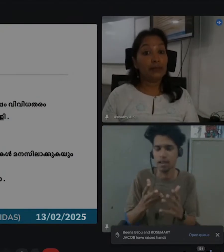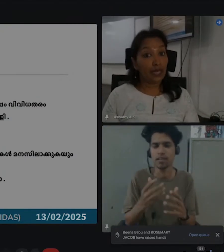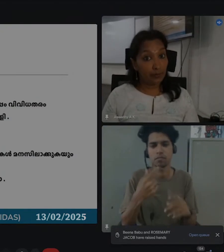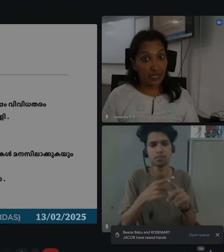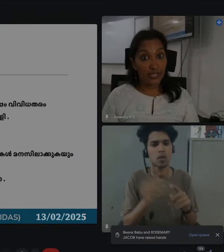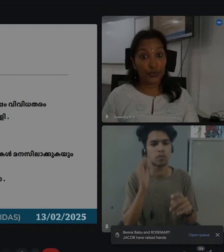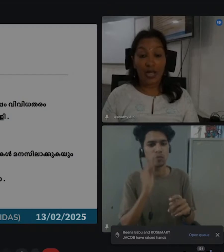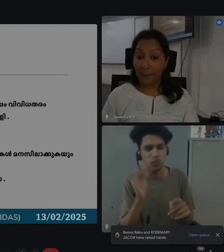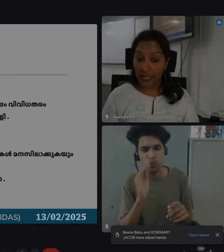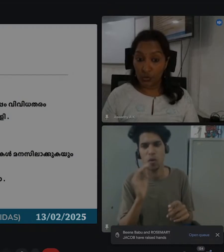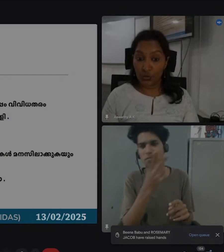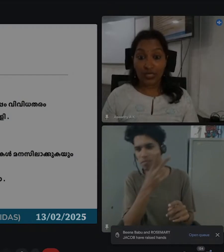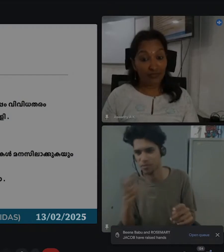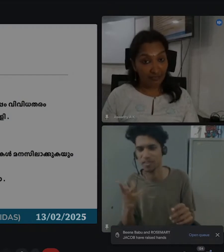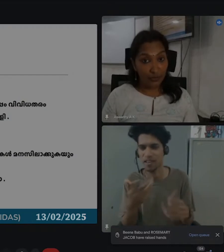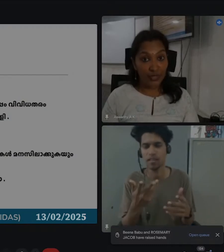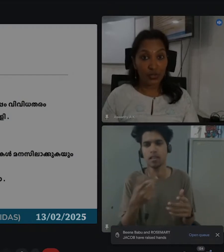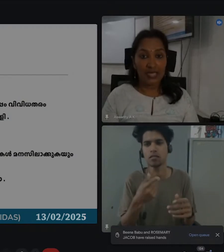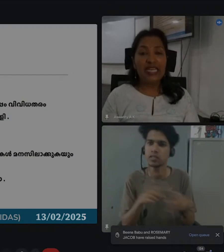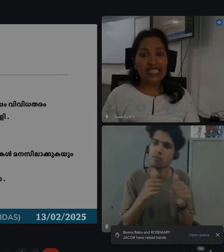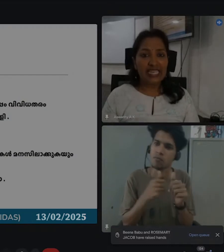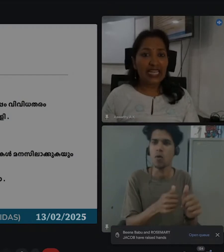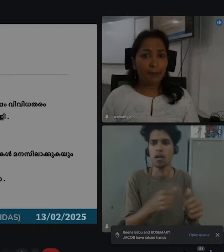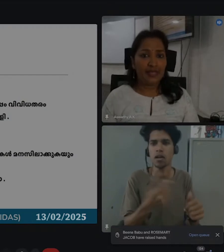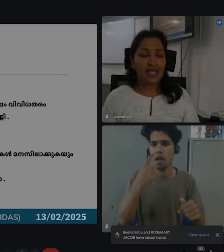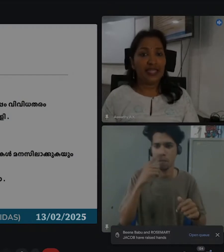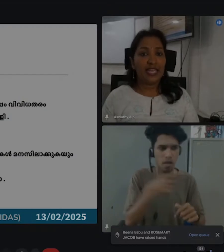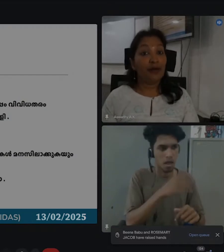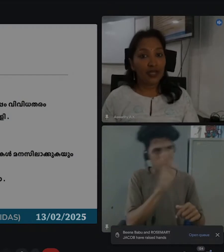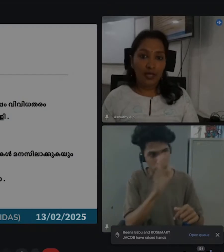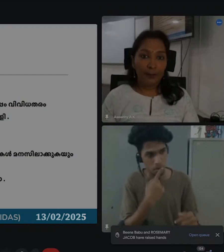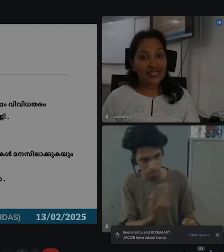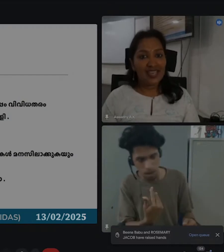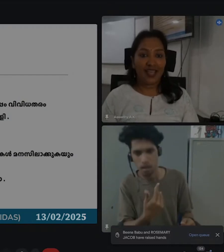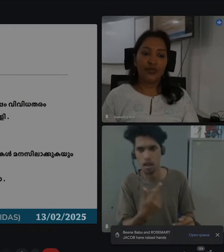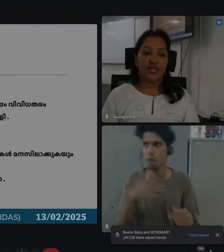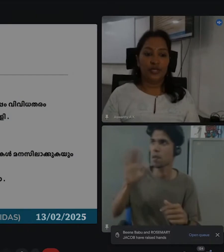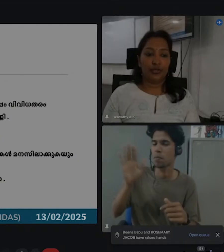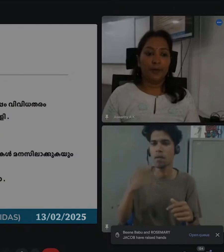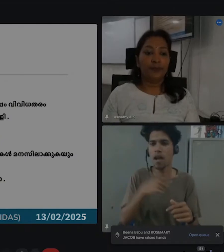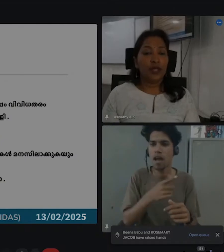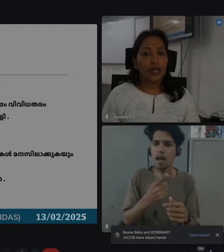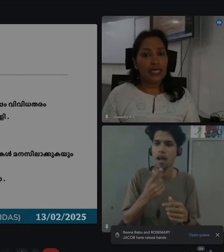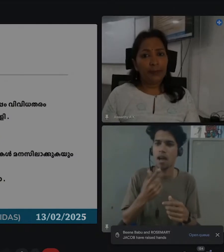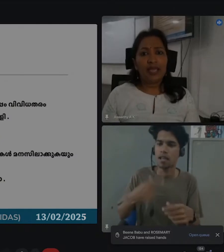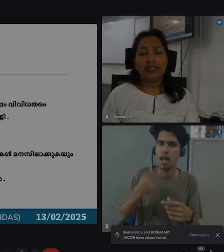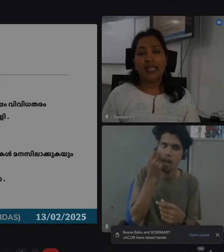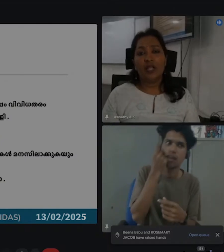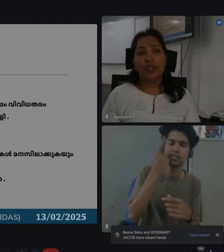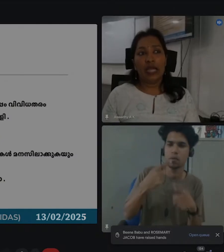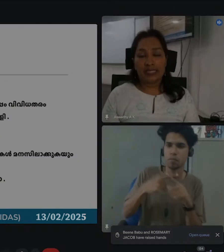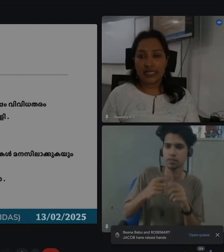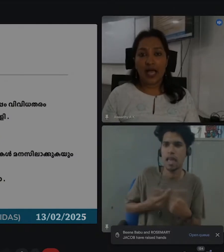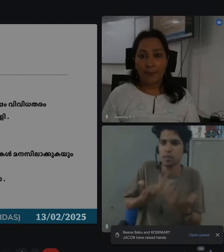അതുപോലെ ബൈ ബൈ കാണിക്കൂ, അമ്മയെ നോക്കൂ, ഇവിടെ വരൂ എന്നുള്ള ചെറിയ കമാൻഡ്സ് അതെല്ലാം അവര് മനസ്സിലാക്കാനും ശ്രമിക്കുന്നുണ്ട്. ഈ